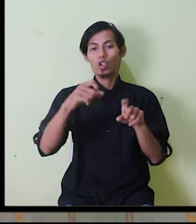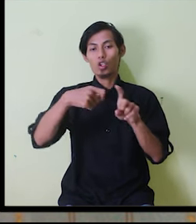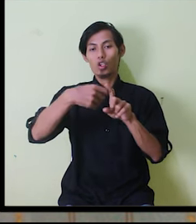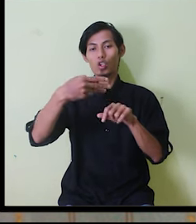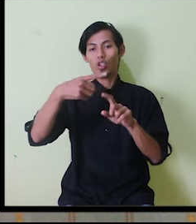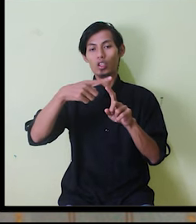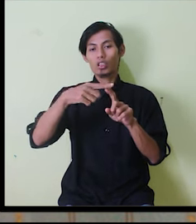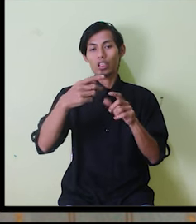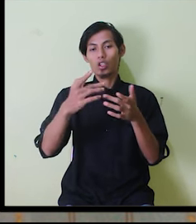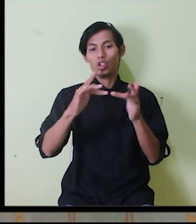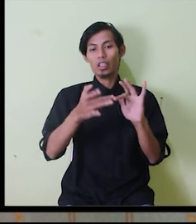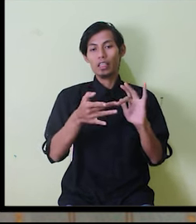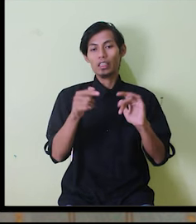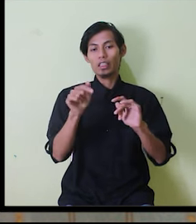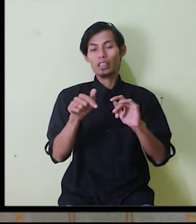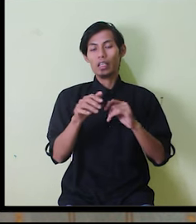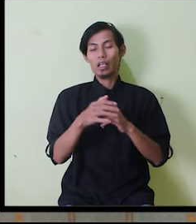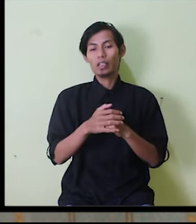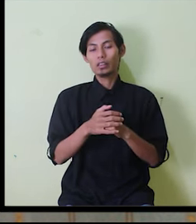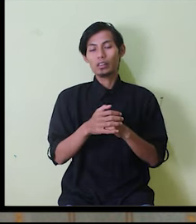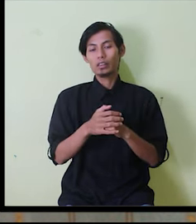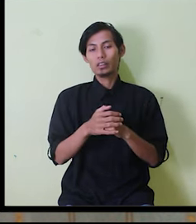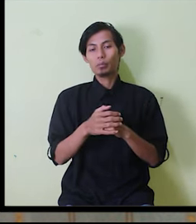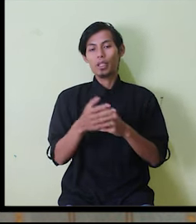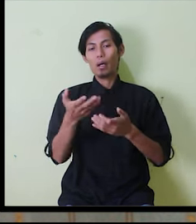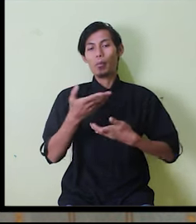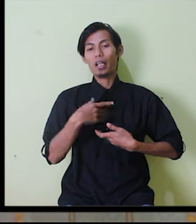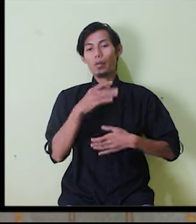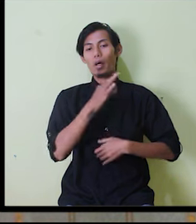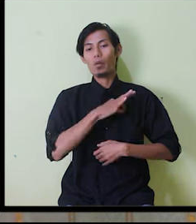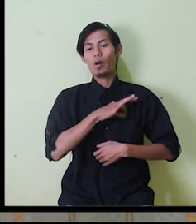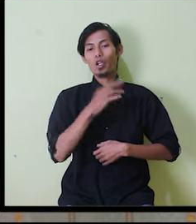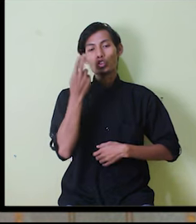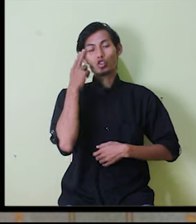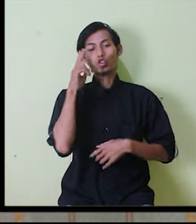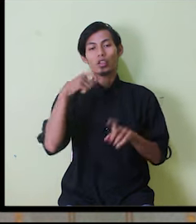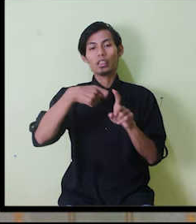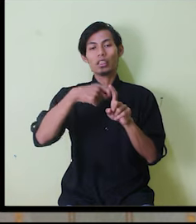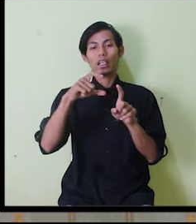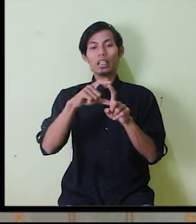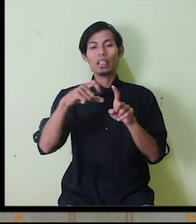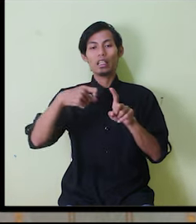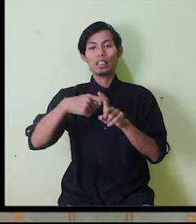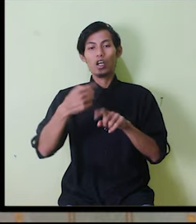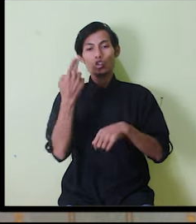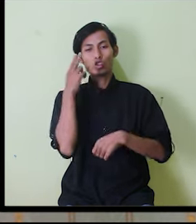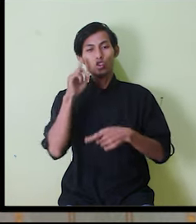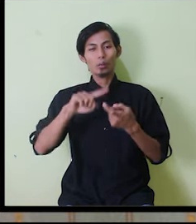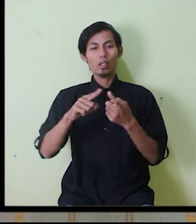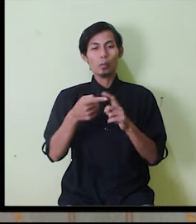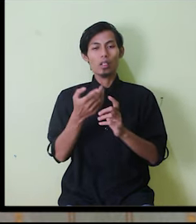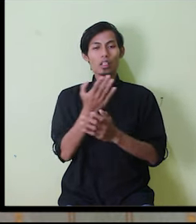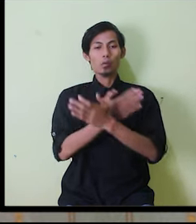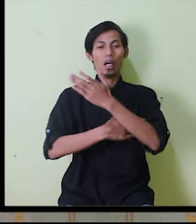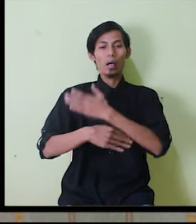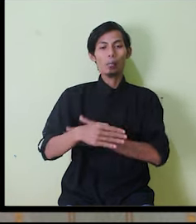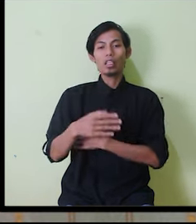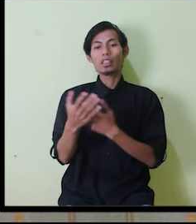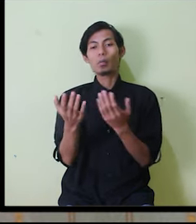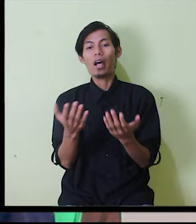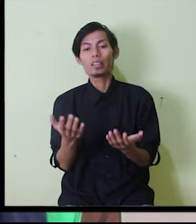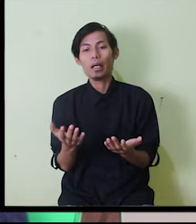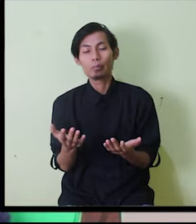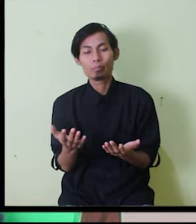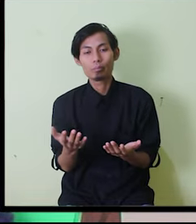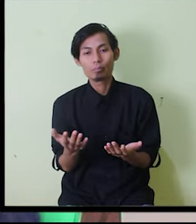ini dan apa perolehan manfaatnya ini untuk KDK sendiri untuk teman-teman di fabel sendiri bagaimana